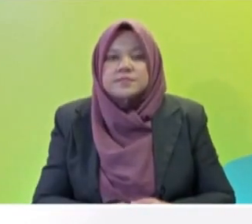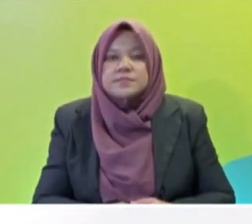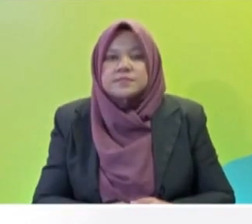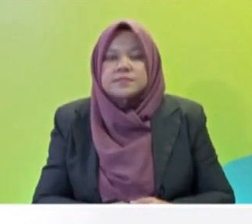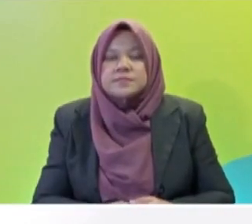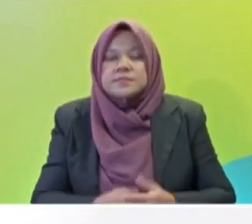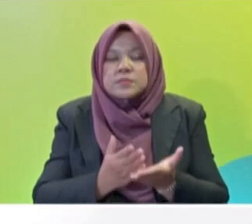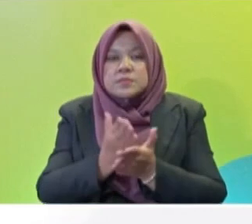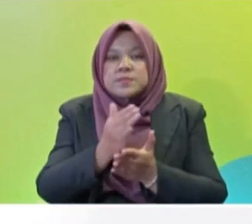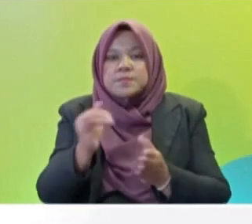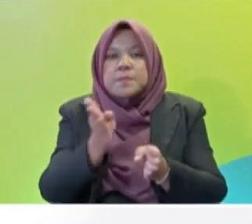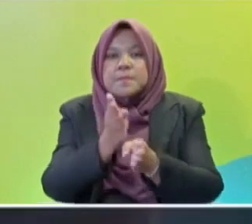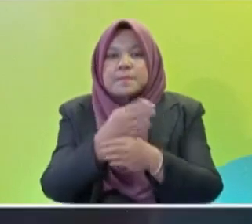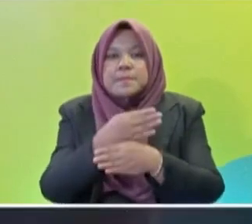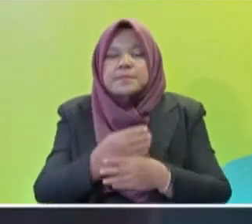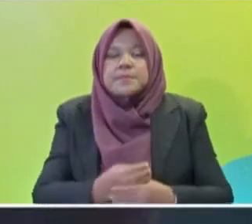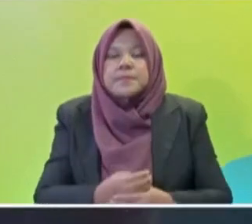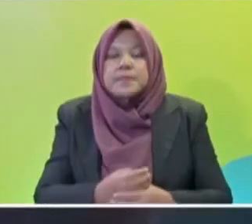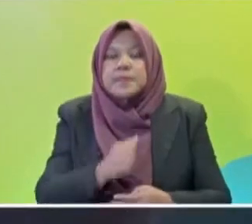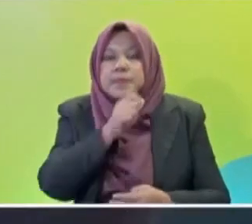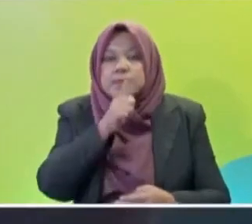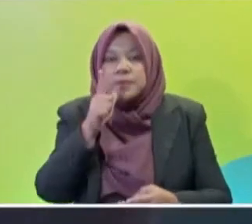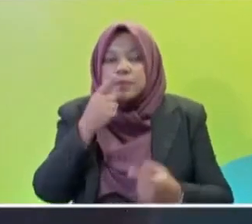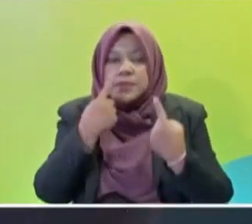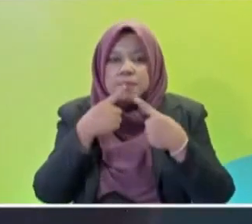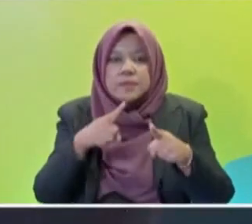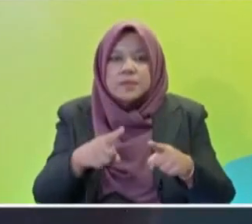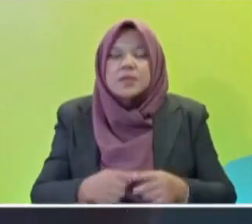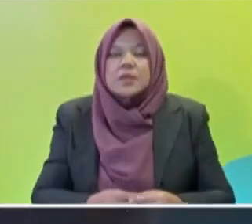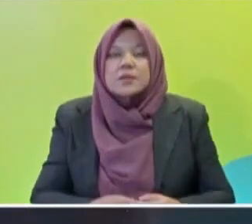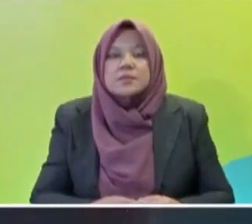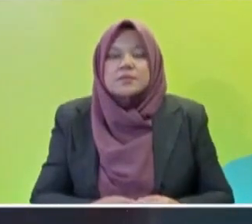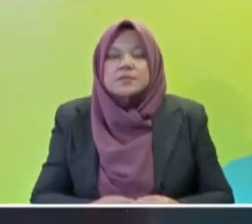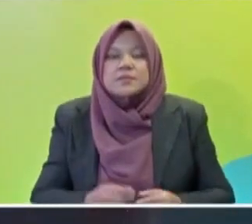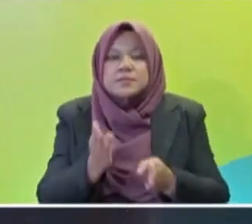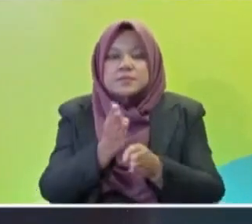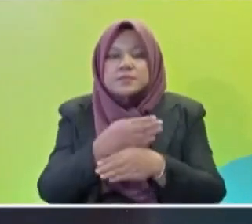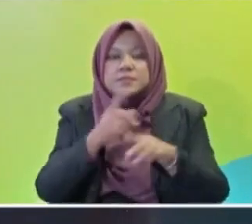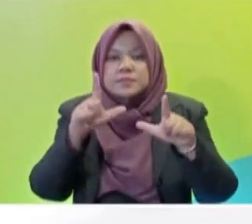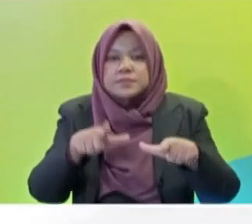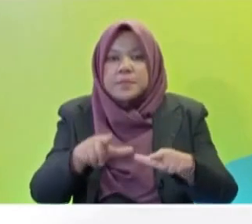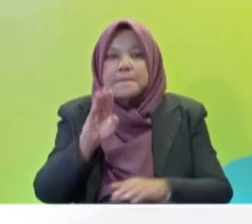bentuk silikan bentuk bentuk